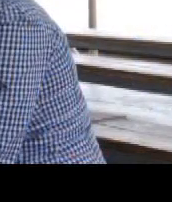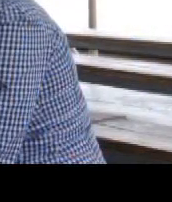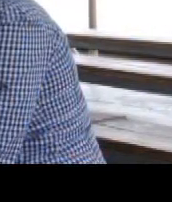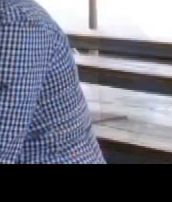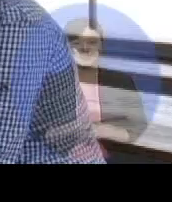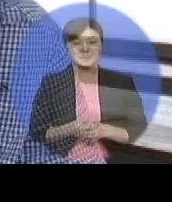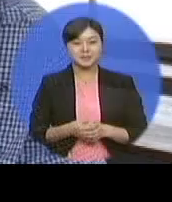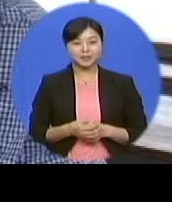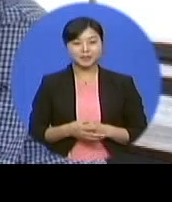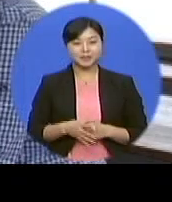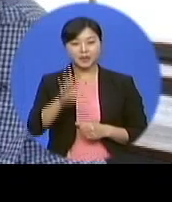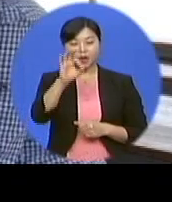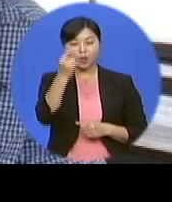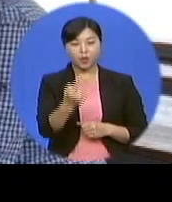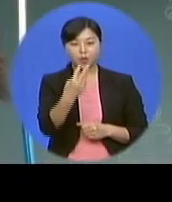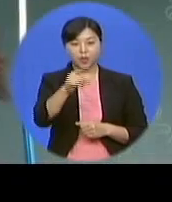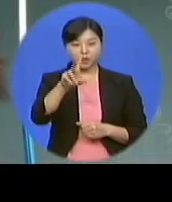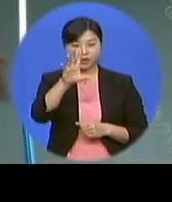오랑우탄이 매듭 찍는 거 한번 볼게요.